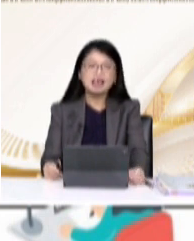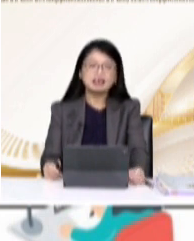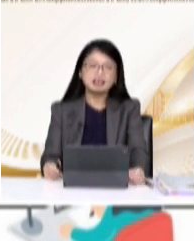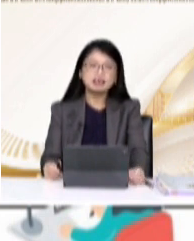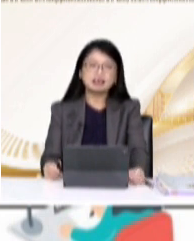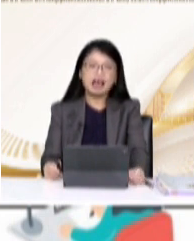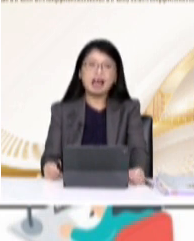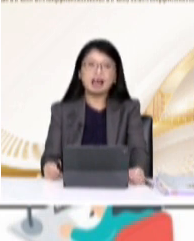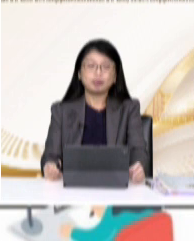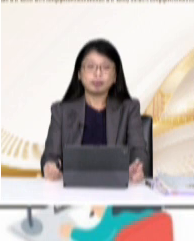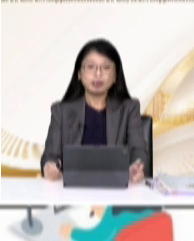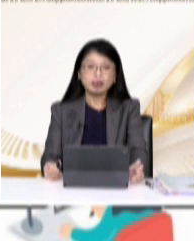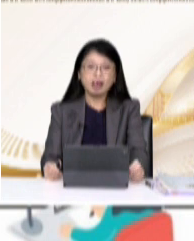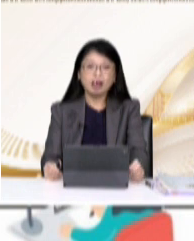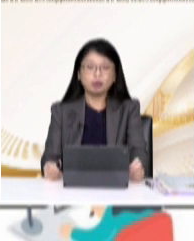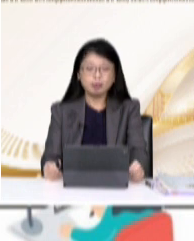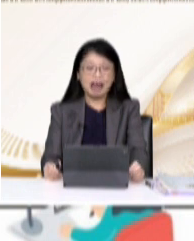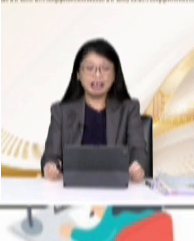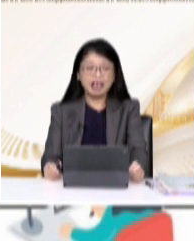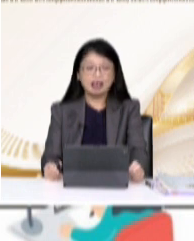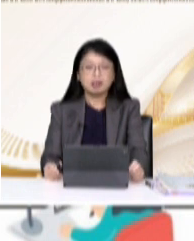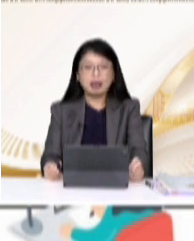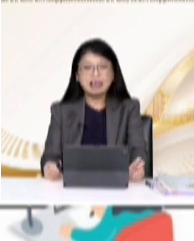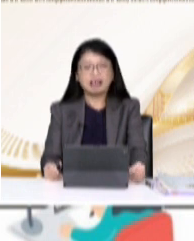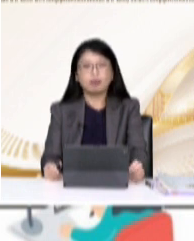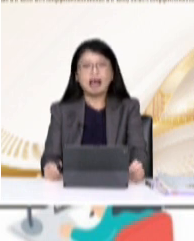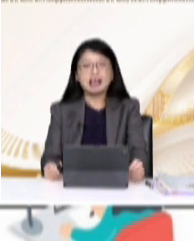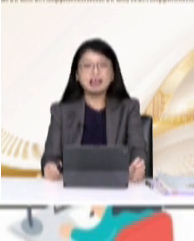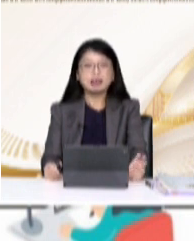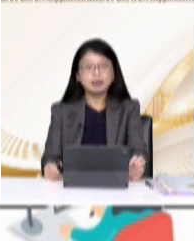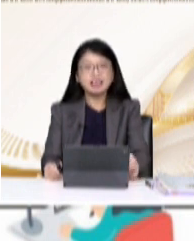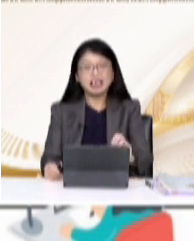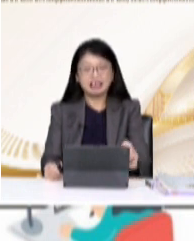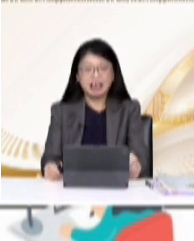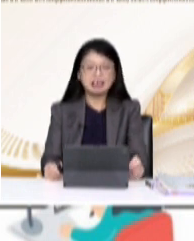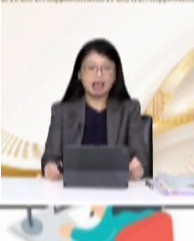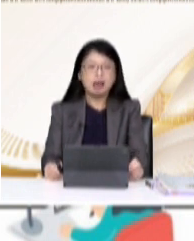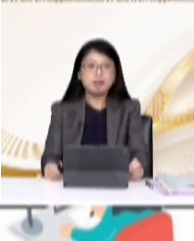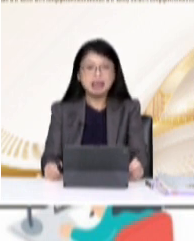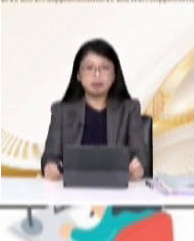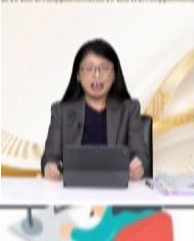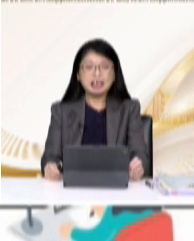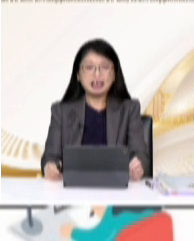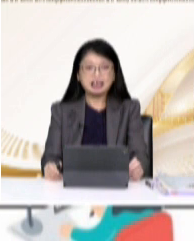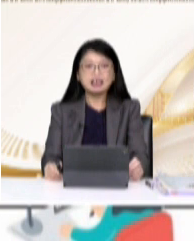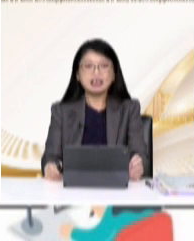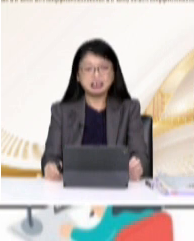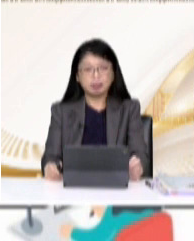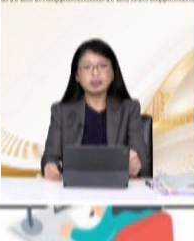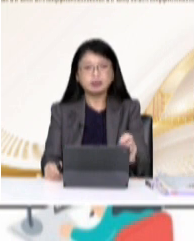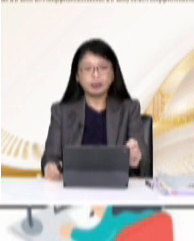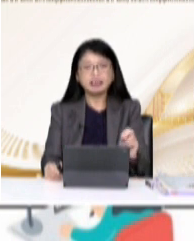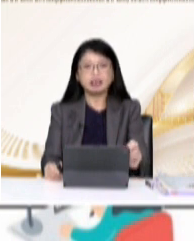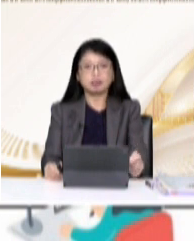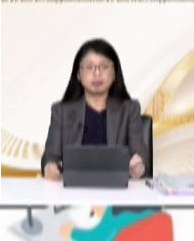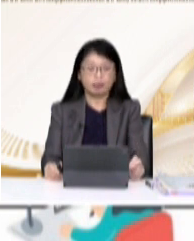ะซึ่งถ้ากฎหมายเนี่ยบัญญัติไว้ให้รัฐมนตรีแต่ละท่านเนี่ยมีอำนาจหน้าที่ในเฉพา